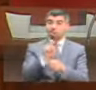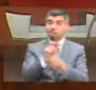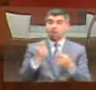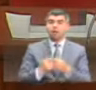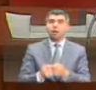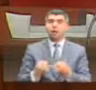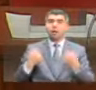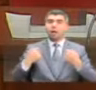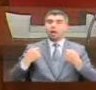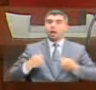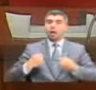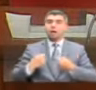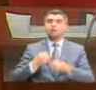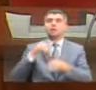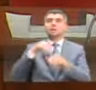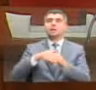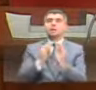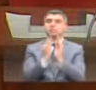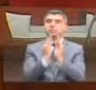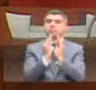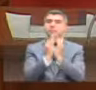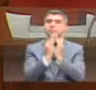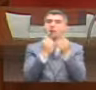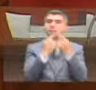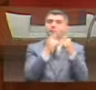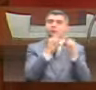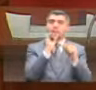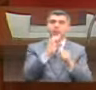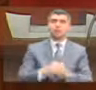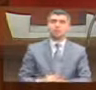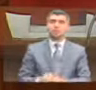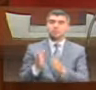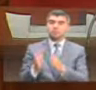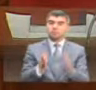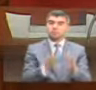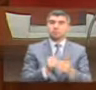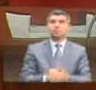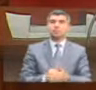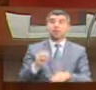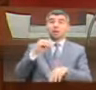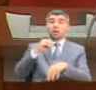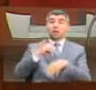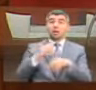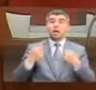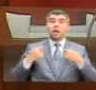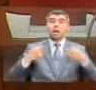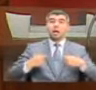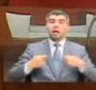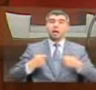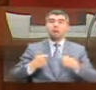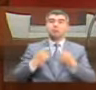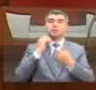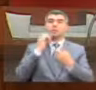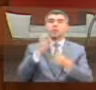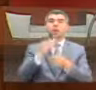السيد عبد الله بوانو رئيس فريق العدالة والتنمية وباقي أعضاء فريقه. السيد وديع بن عبد الله رئيس فريق التجمع الوطني للأحرار